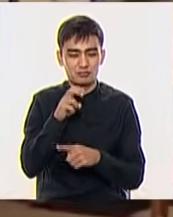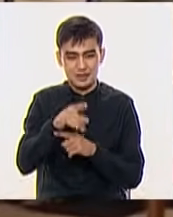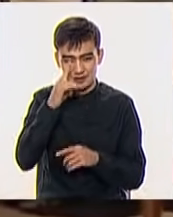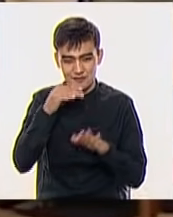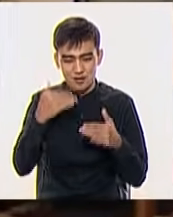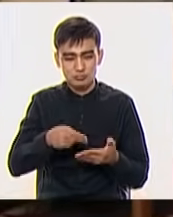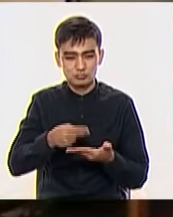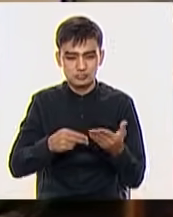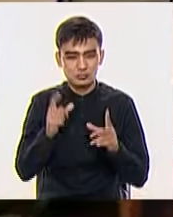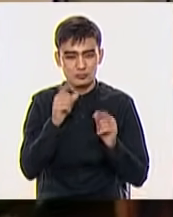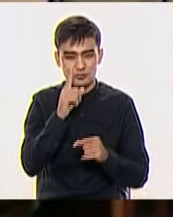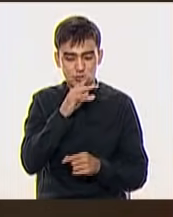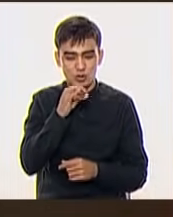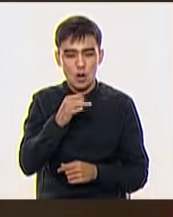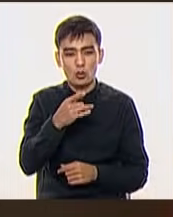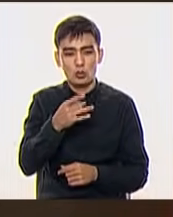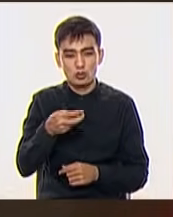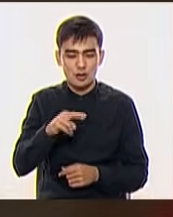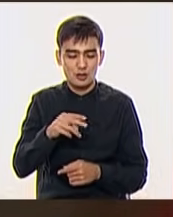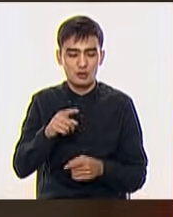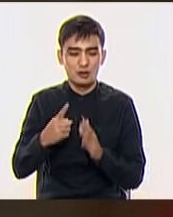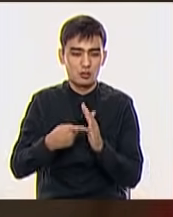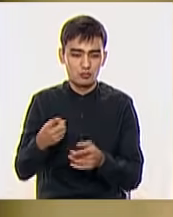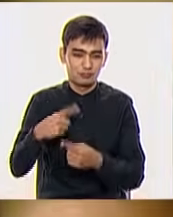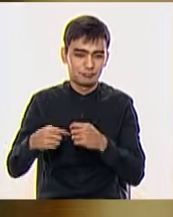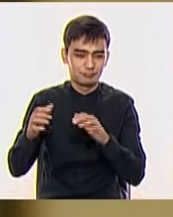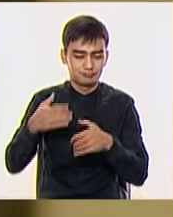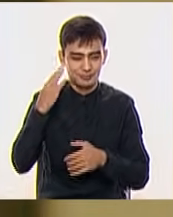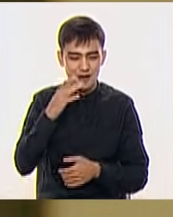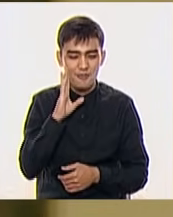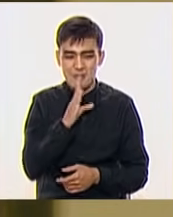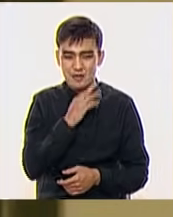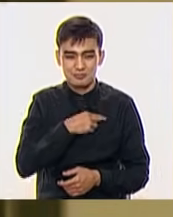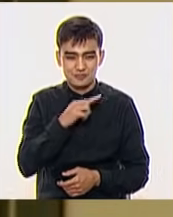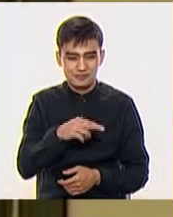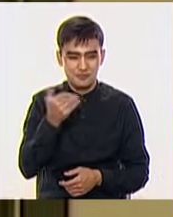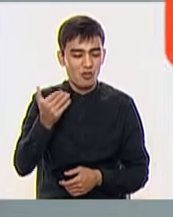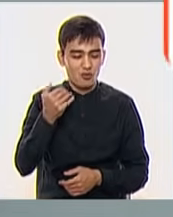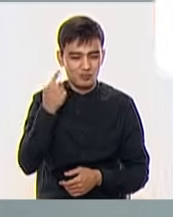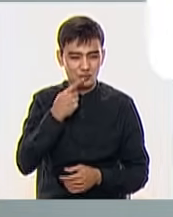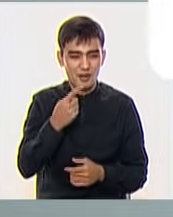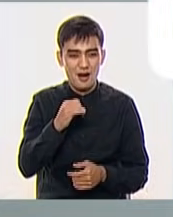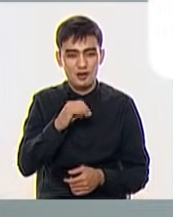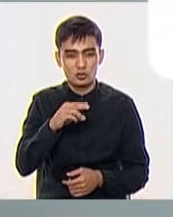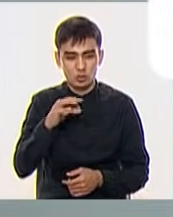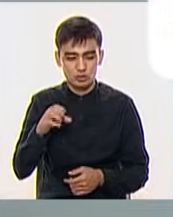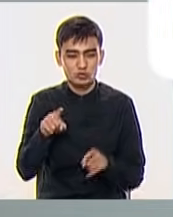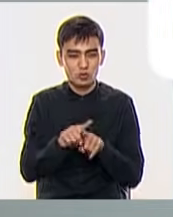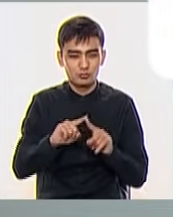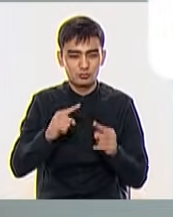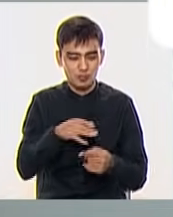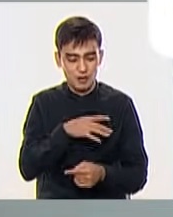получил подписку о невыезде. Грузия требует его выдачи. По данным мамы погибшей, один из фигурантов по имени Айдос тоже